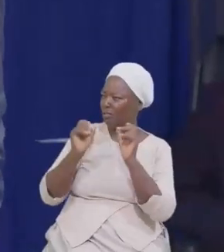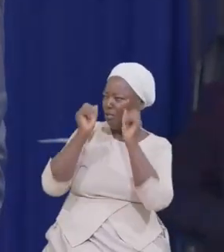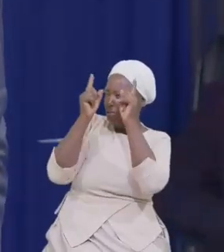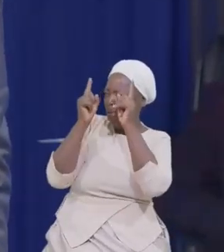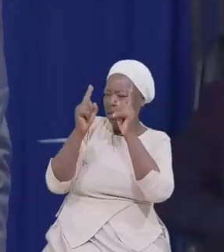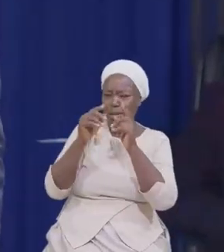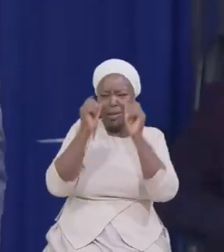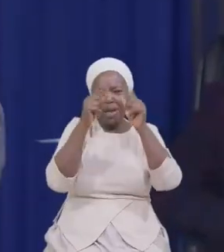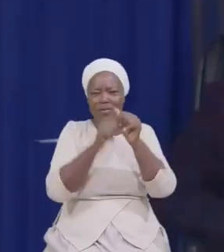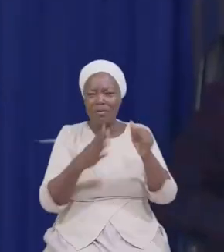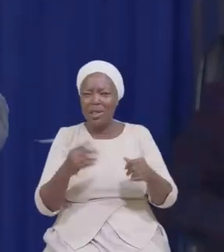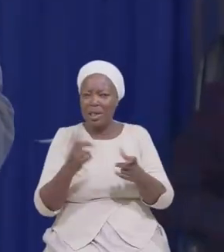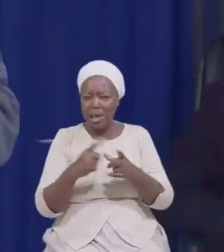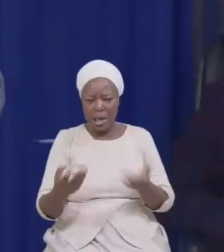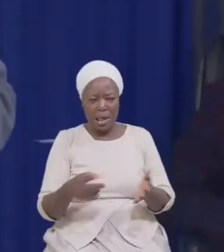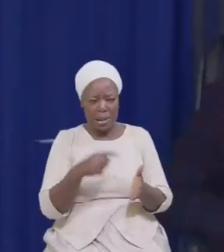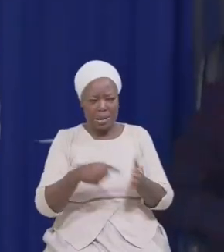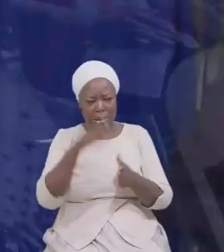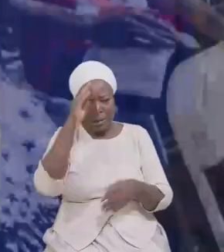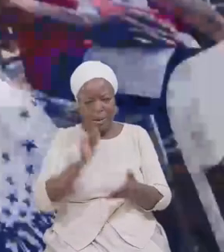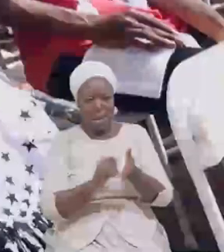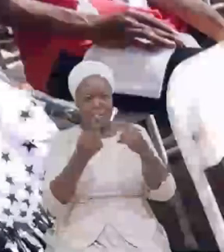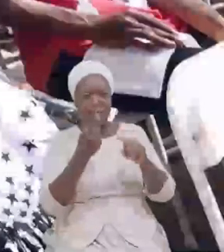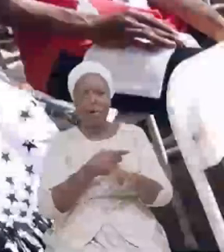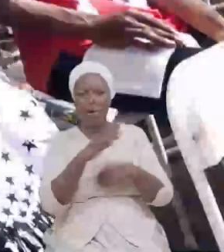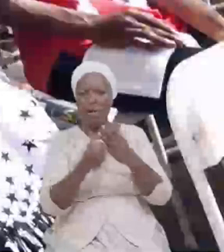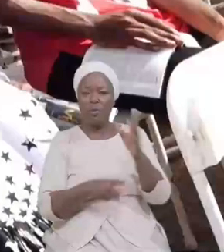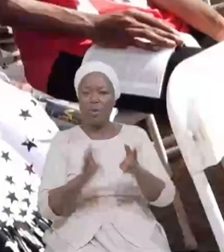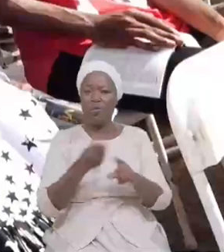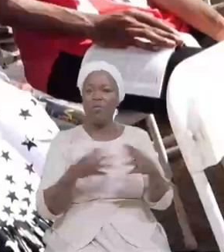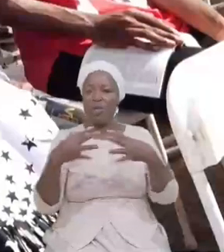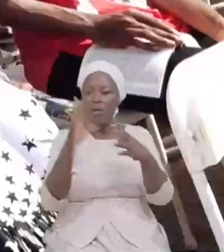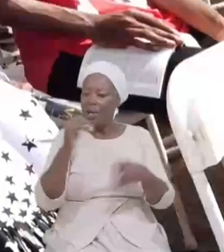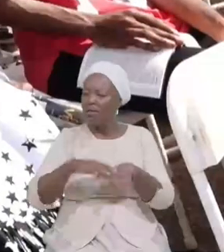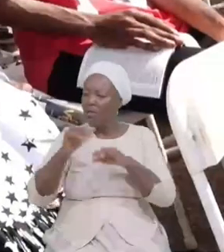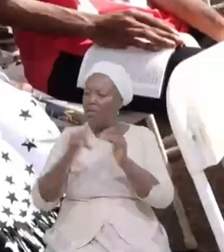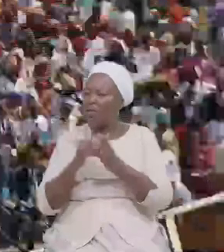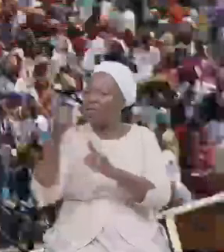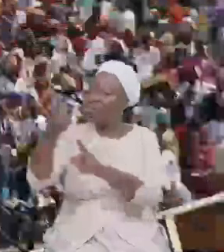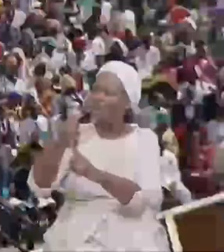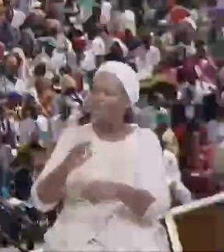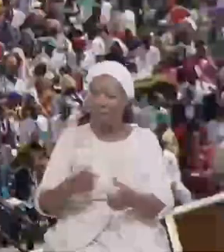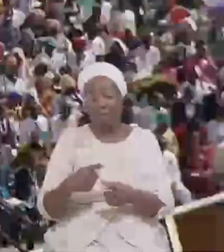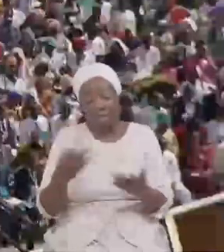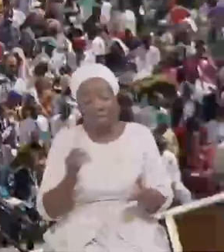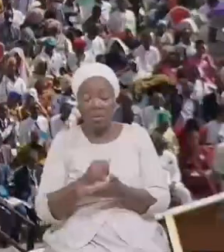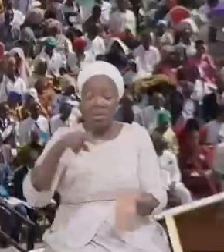qui est venu de l'Angleterre. Pourquoi ne pas le faire toi-même? Je n'avais pas de choix. Je me suis levé. Tu vas te